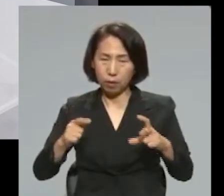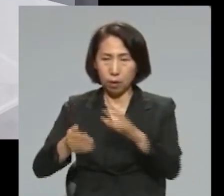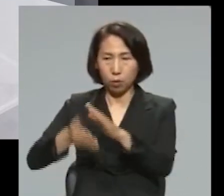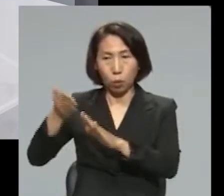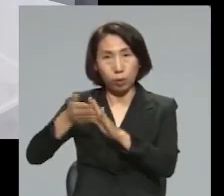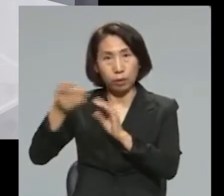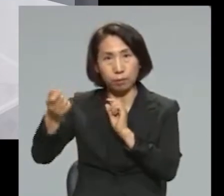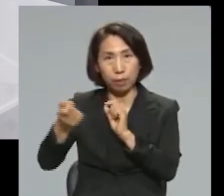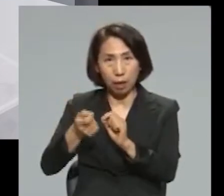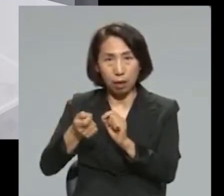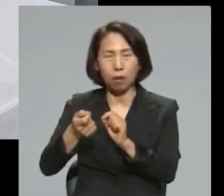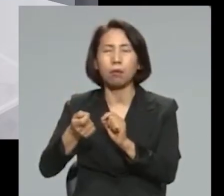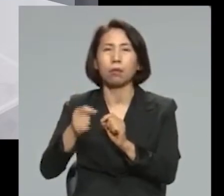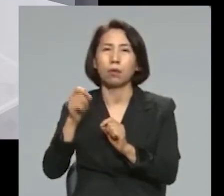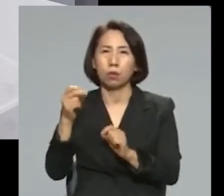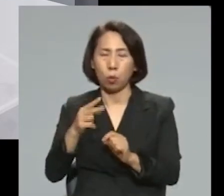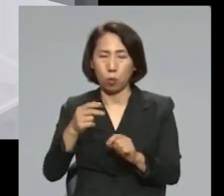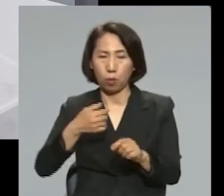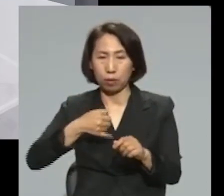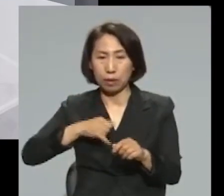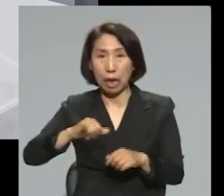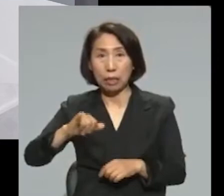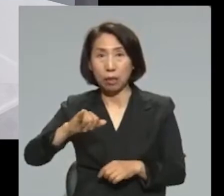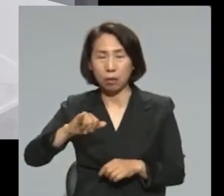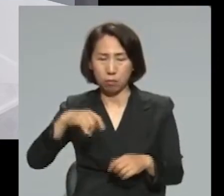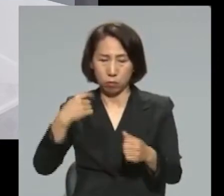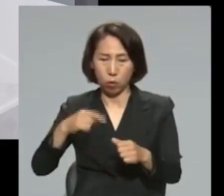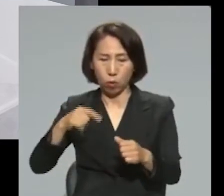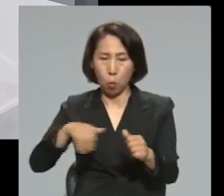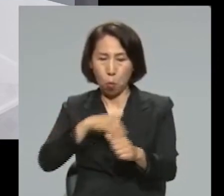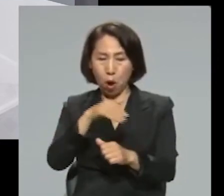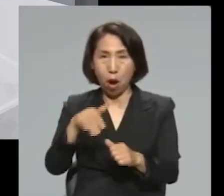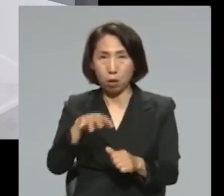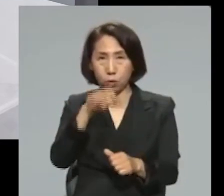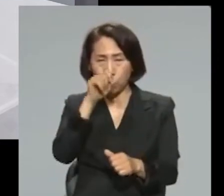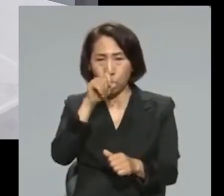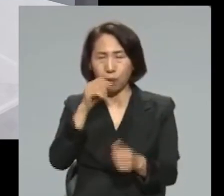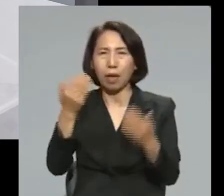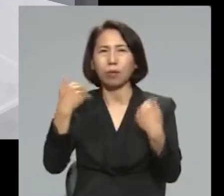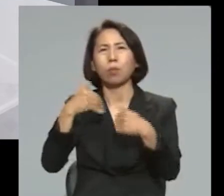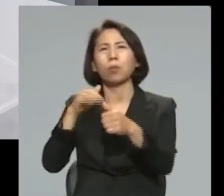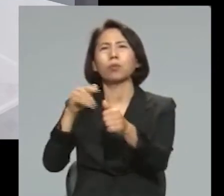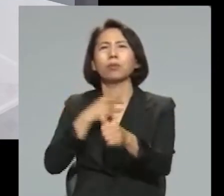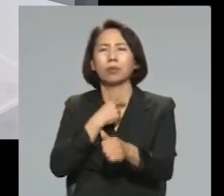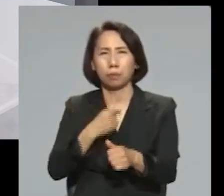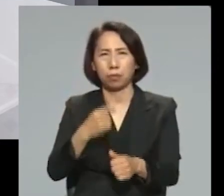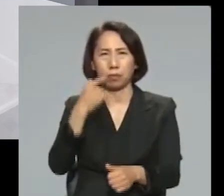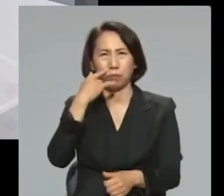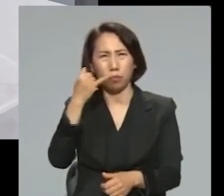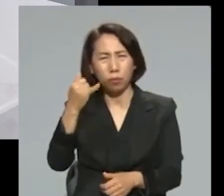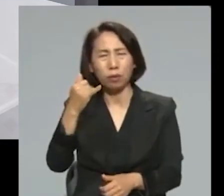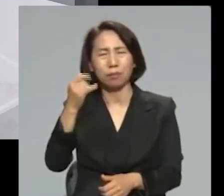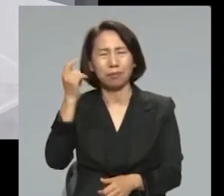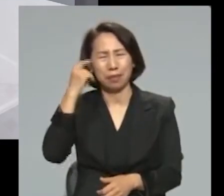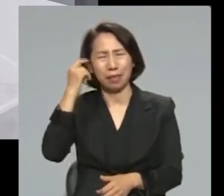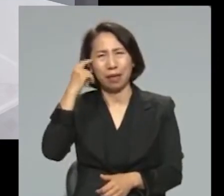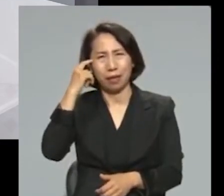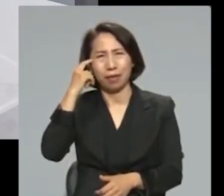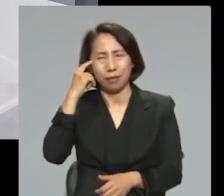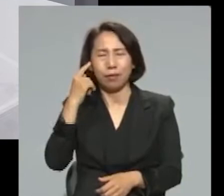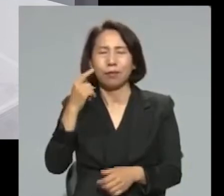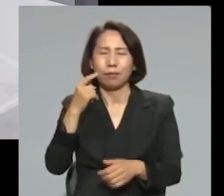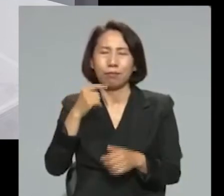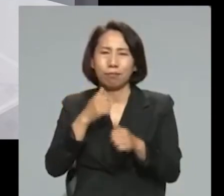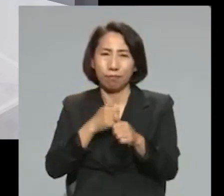인접하고 있고 자녀를 교육 여건이 좋은 학교에 보내고자 하는 학부모님의 생각에 따라